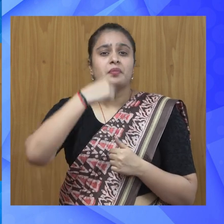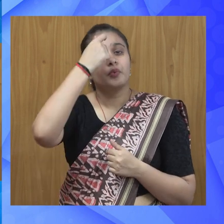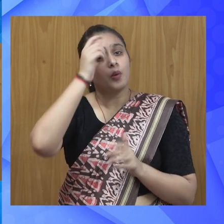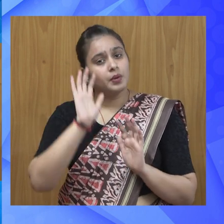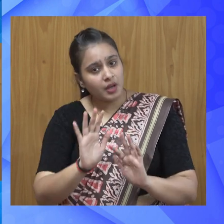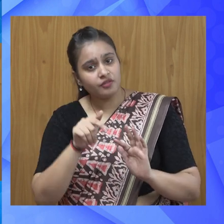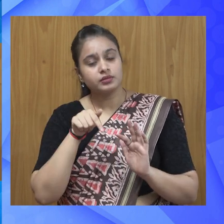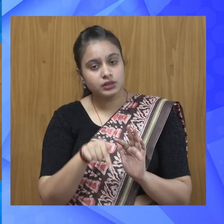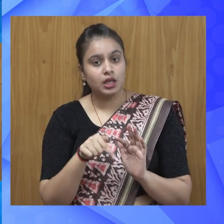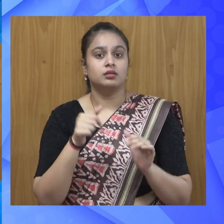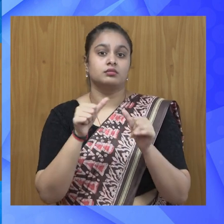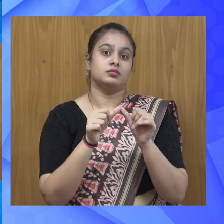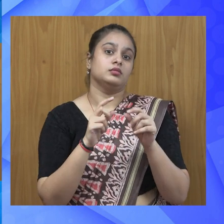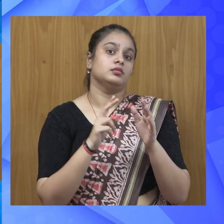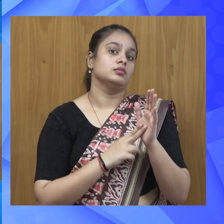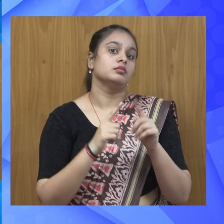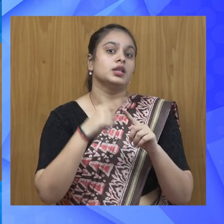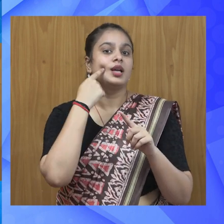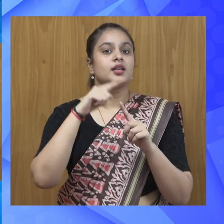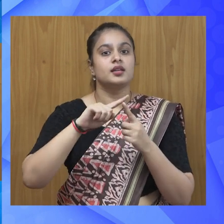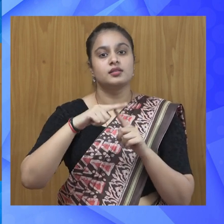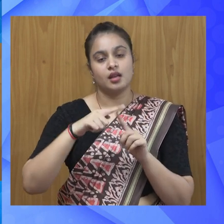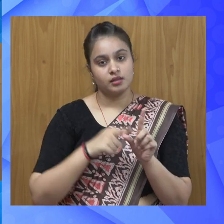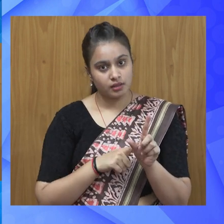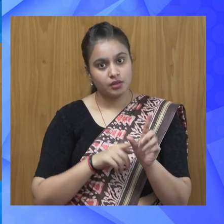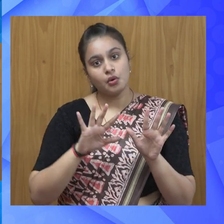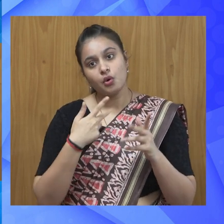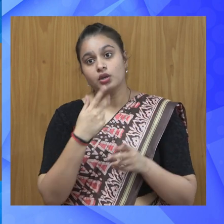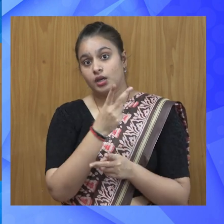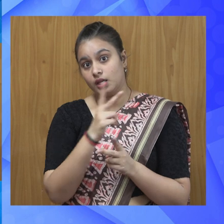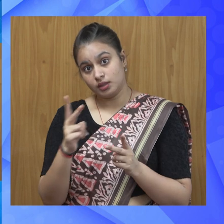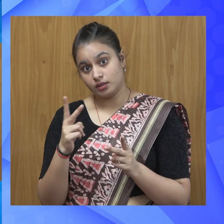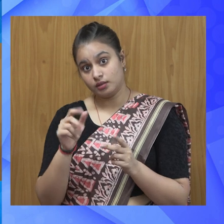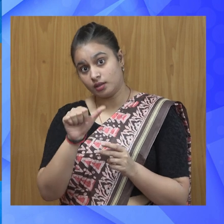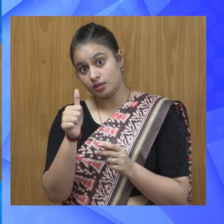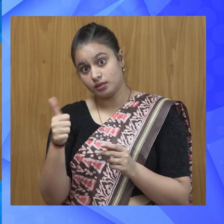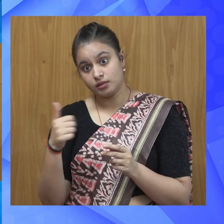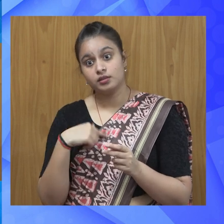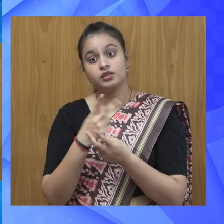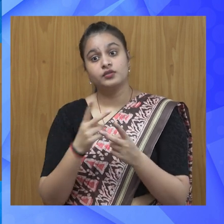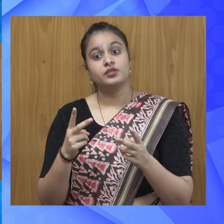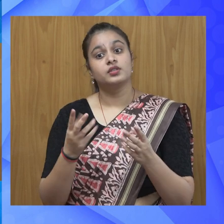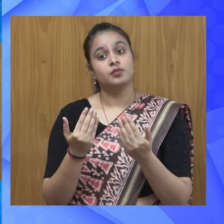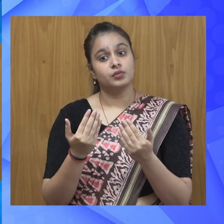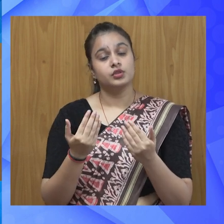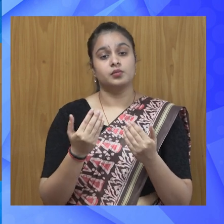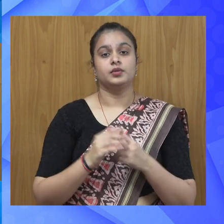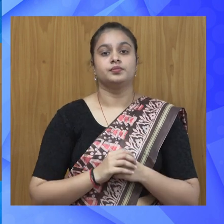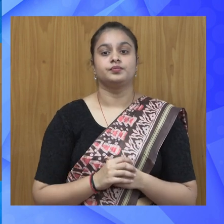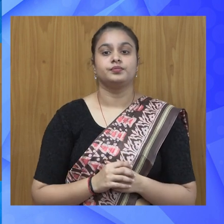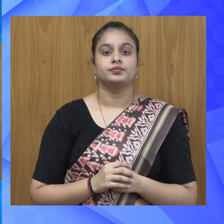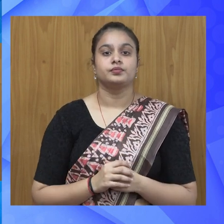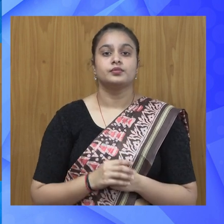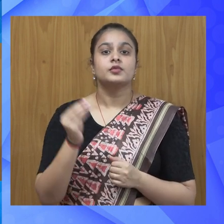तो ये एक प्रकार का एंजाइटी के सिम्टम हो सकते हैं। और अलग अलग किस्म के एंजाइटी की प्रॉब्लम होती है, जैसे